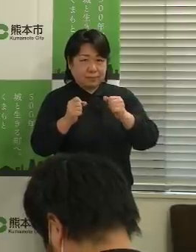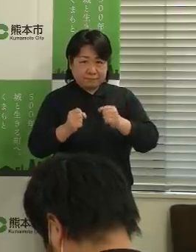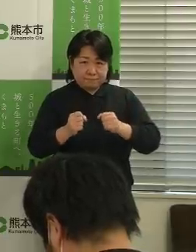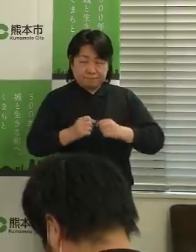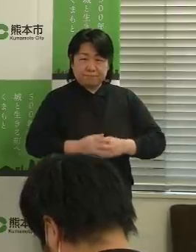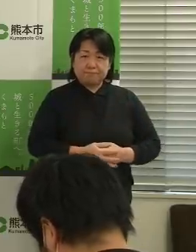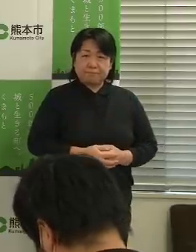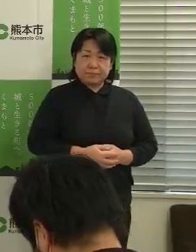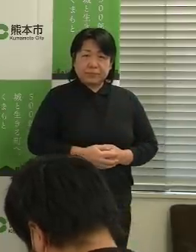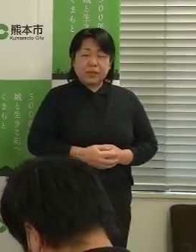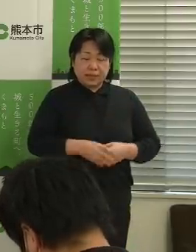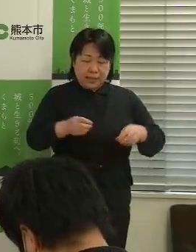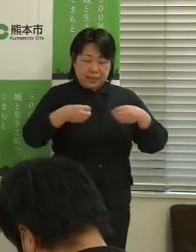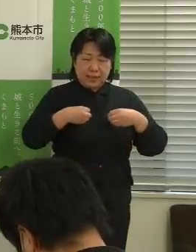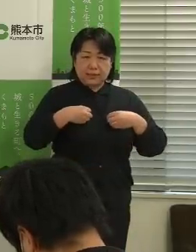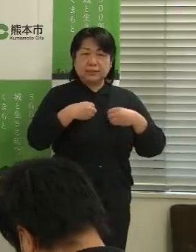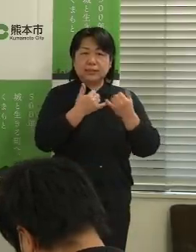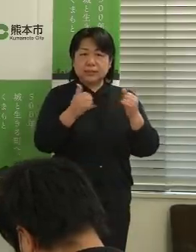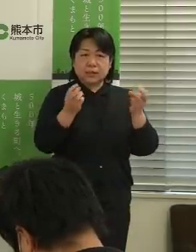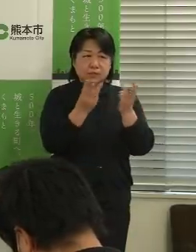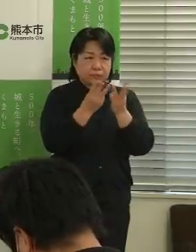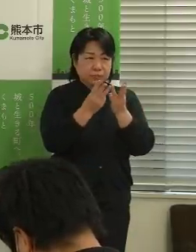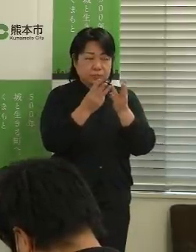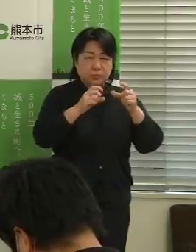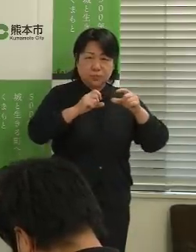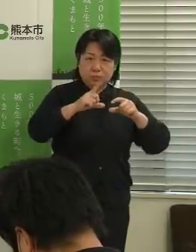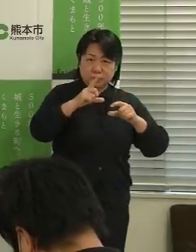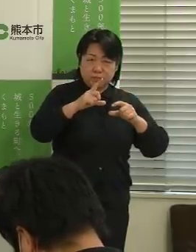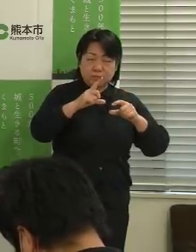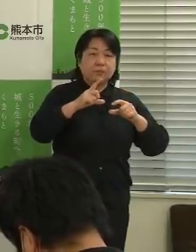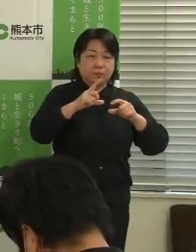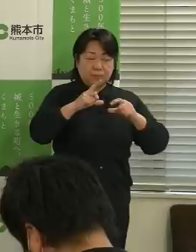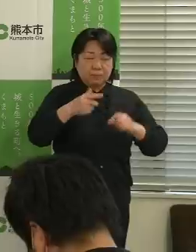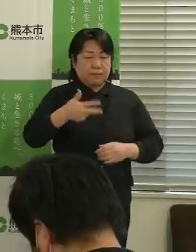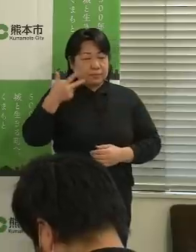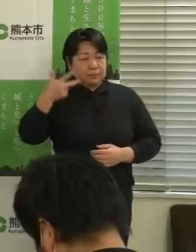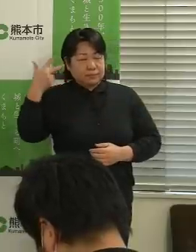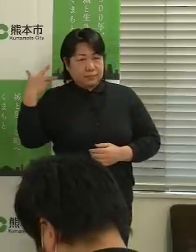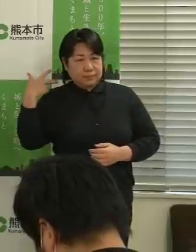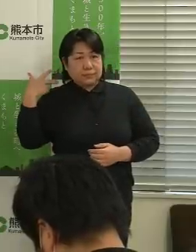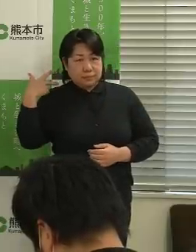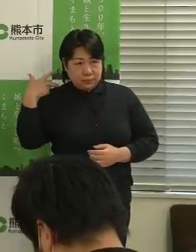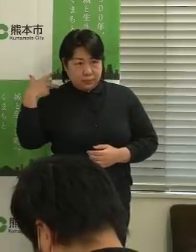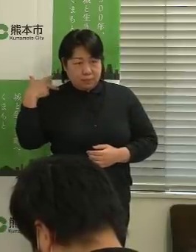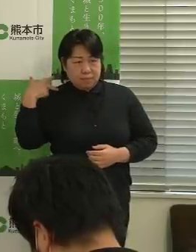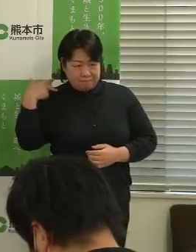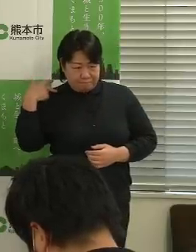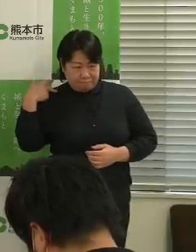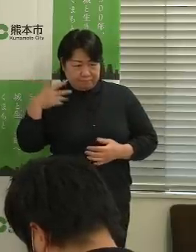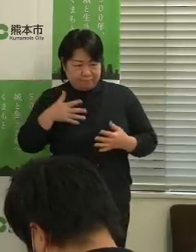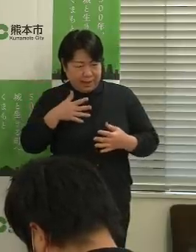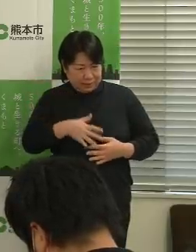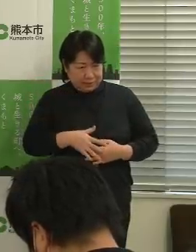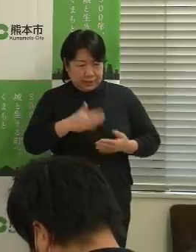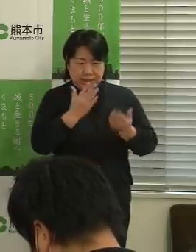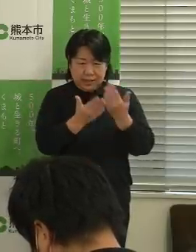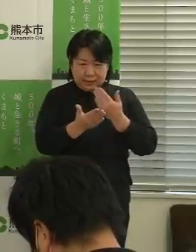、感染者数の増加など自体は先々週よりも明らかに悪化をしております